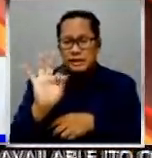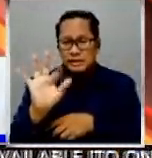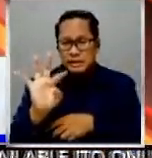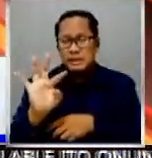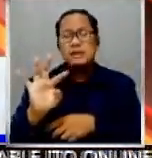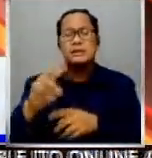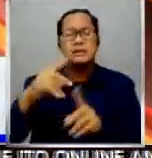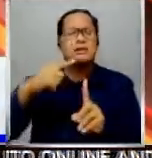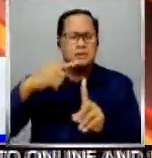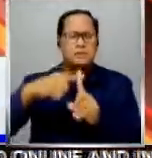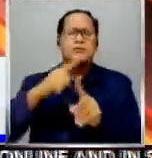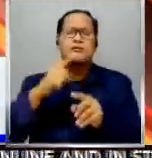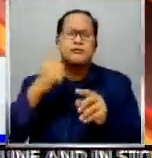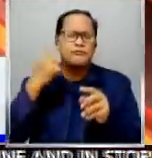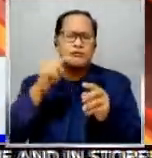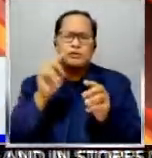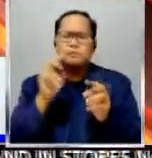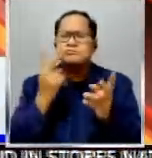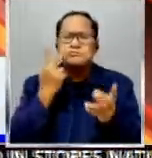na